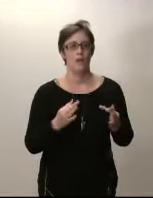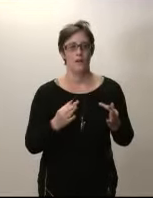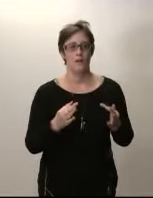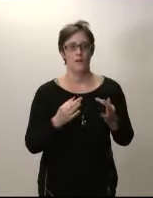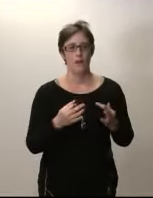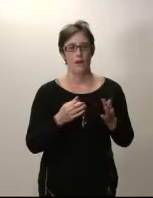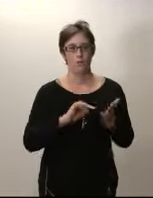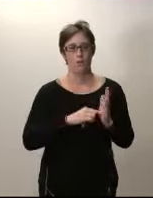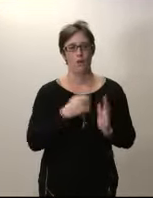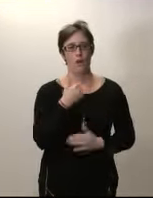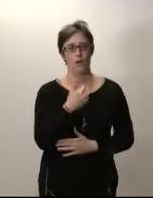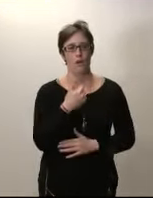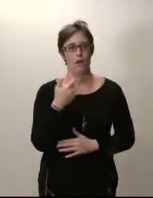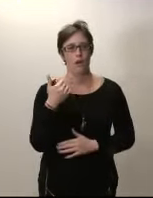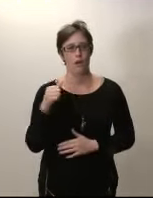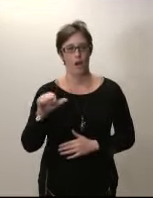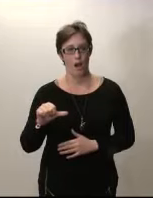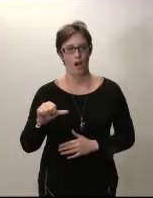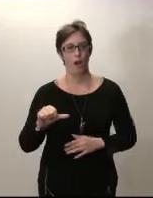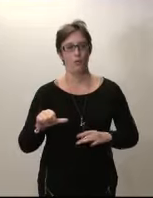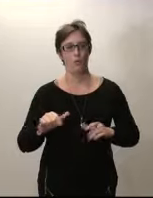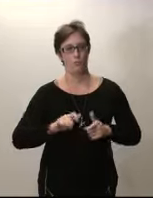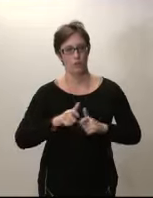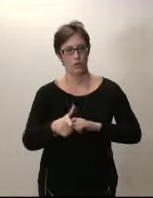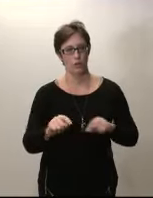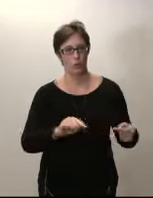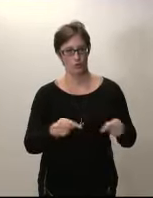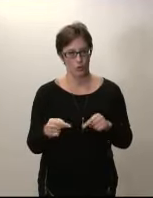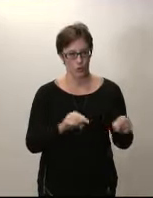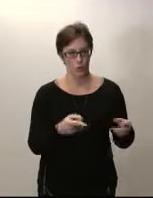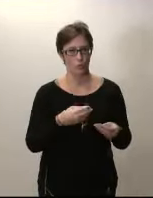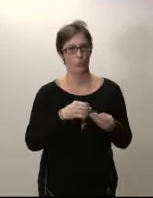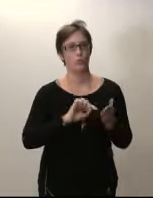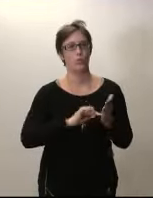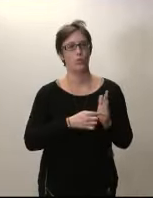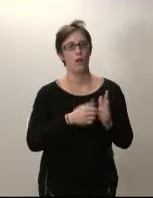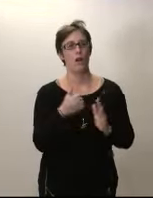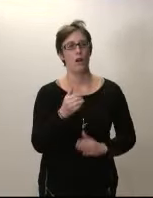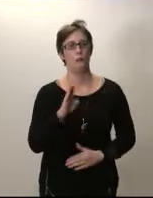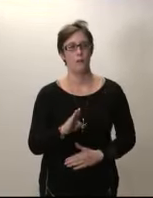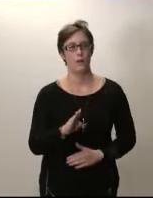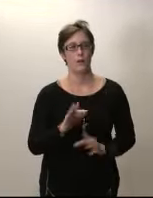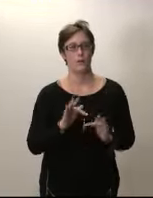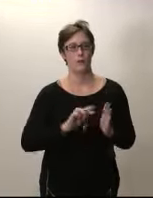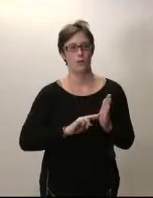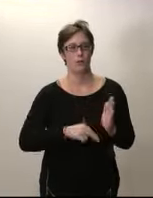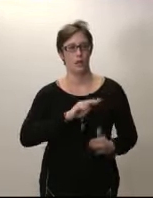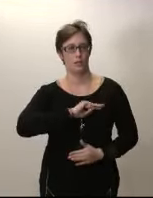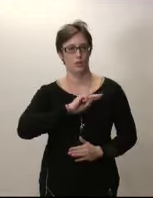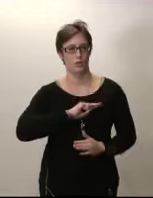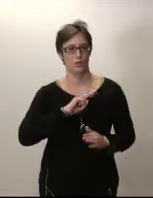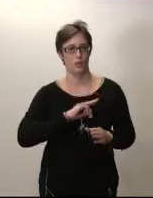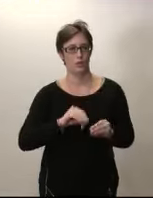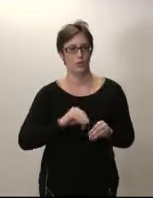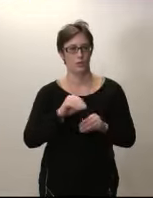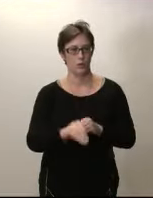des procédures de contentieux, extension pour le point 1B d'un contrat d'assurance, point 1C,